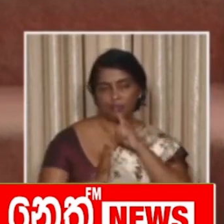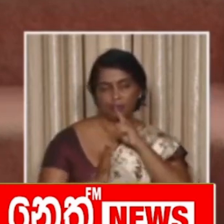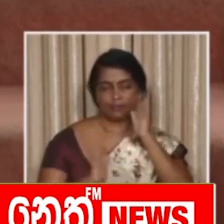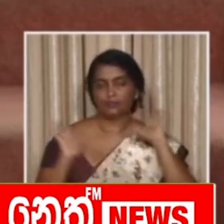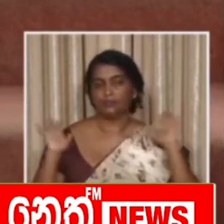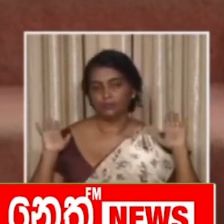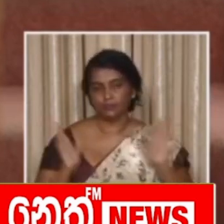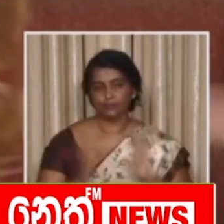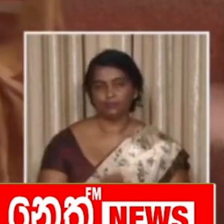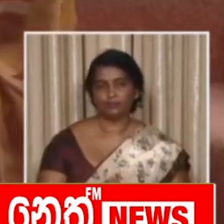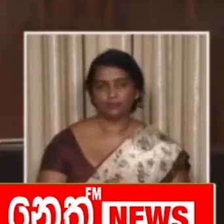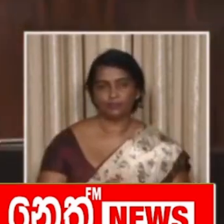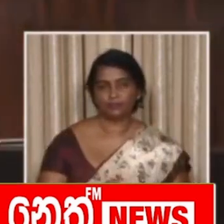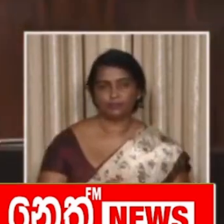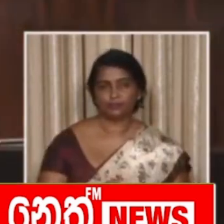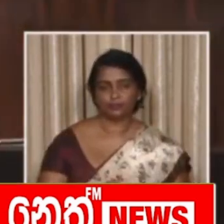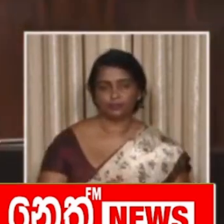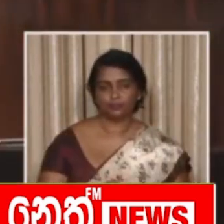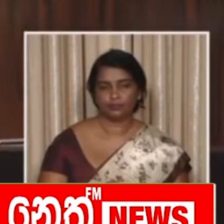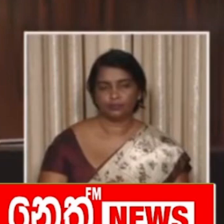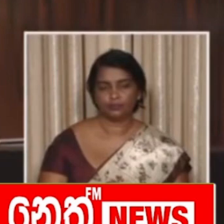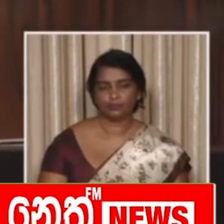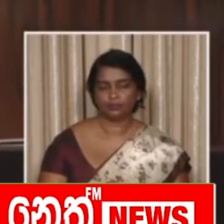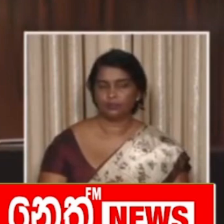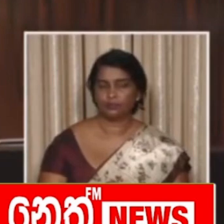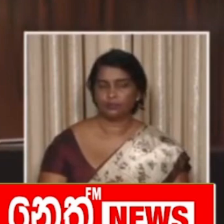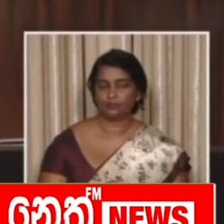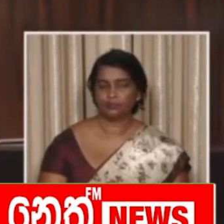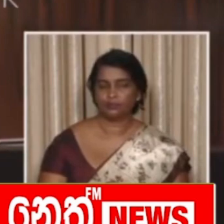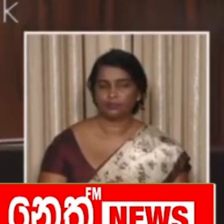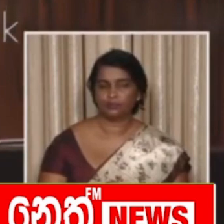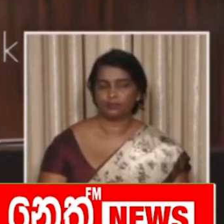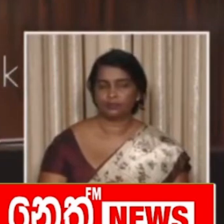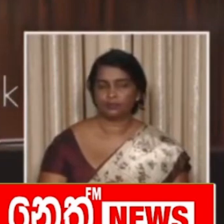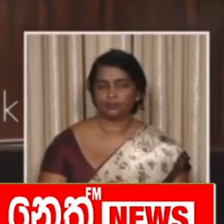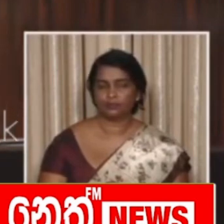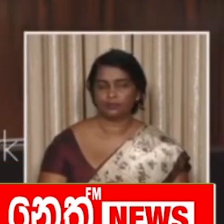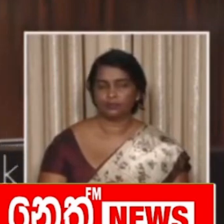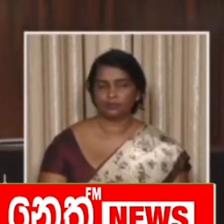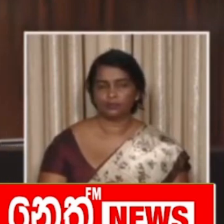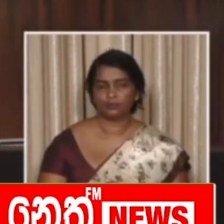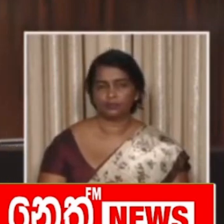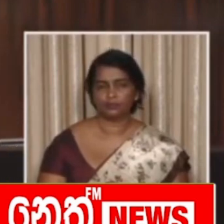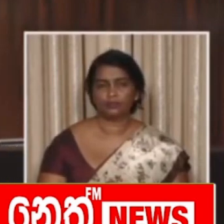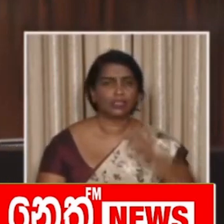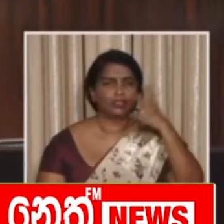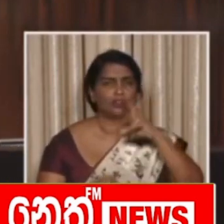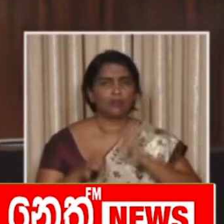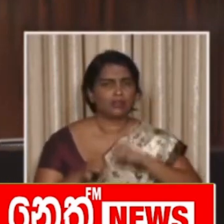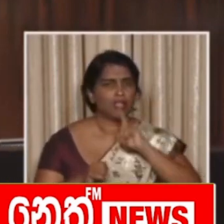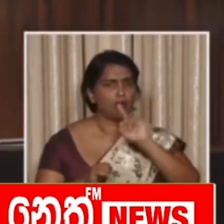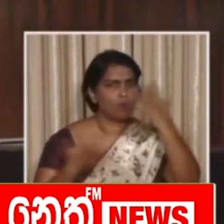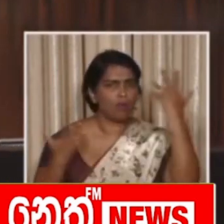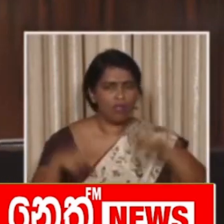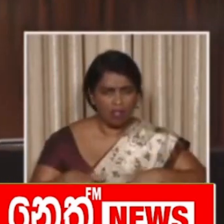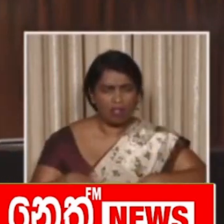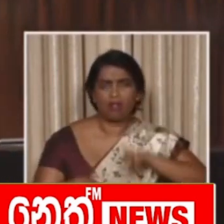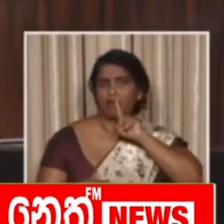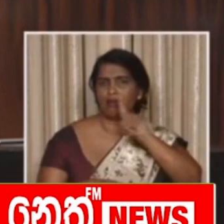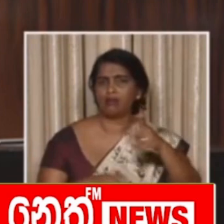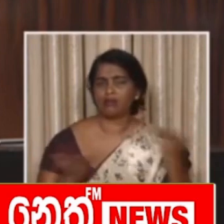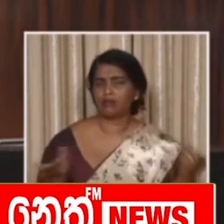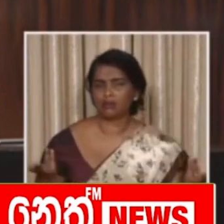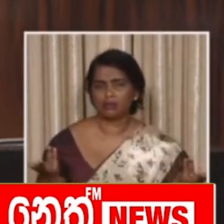එපමණයි. හරි ඔබතුමා කියන්නේ නියෝජ්‍ය කතානායකතුමා දෙවෙනි පස්සේ ඇහුවේ නැහැ කතානායකතුමා දැන් අහන්න යන්නේ.